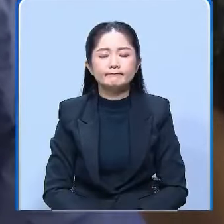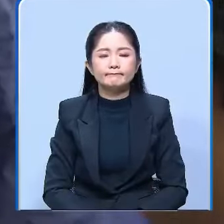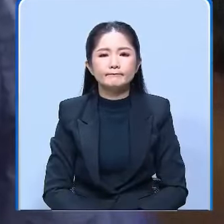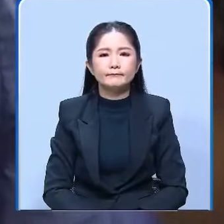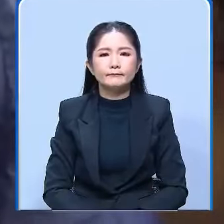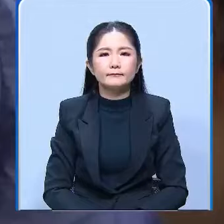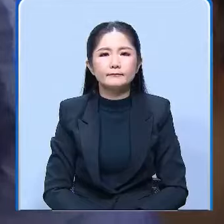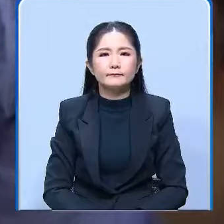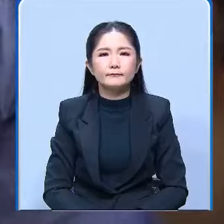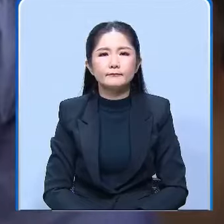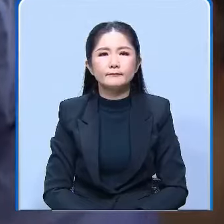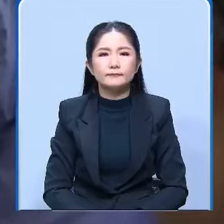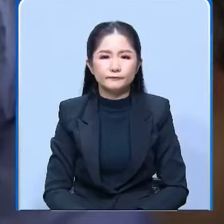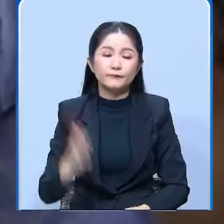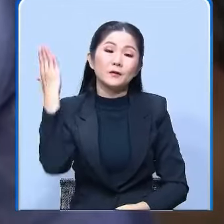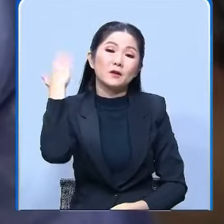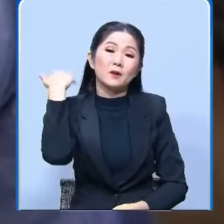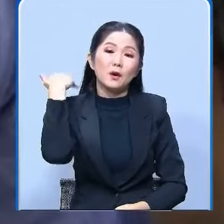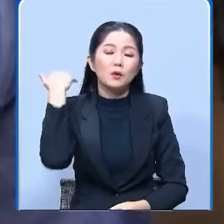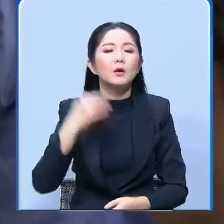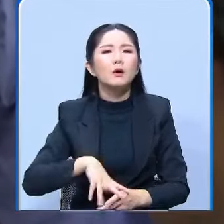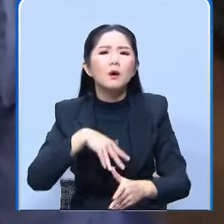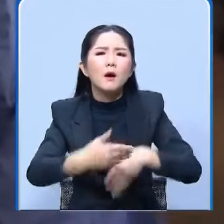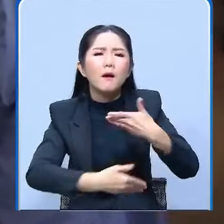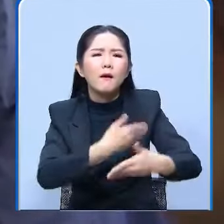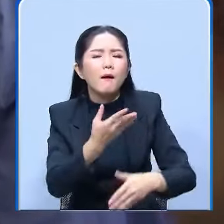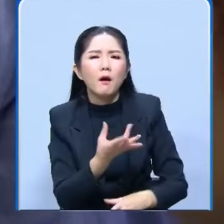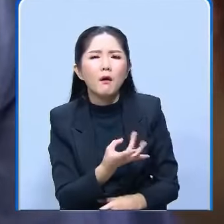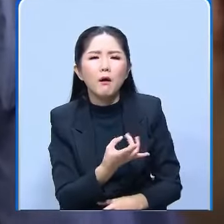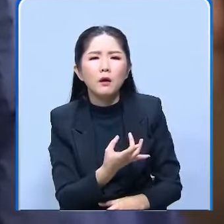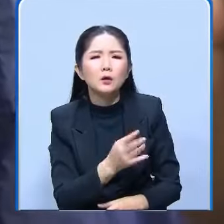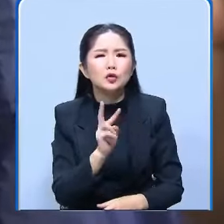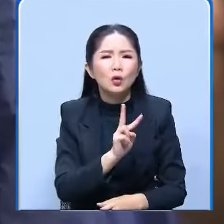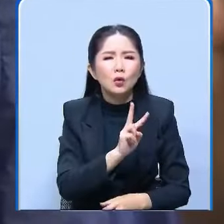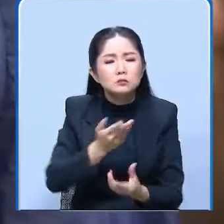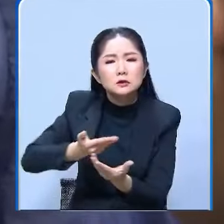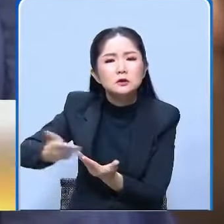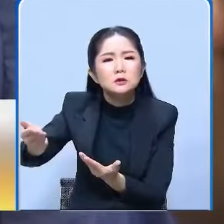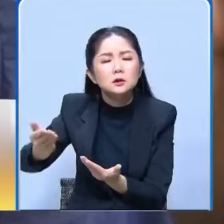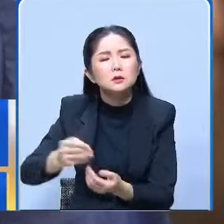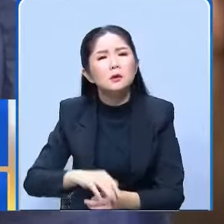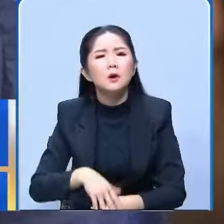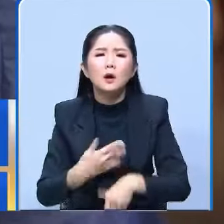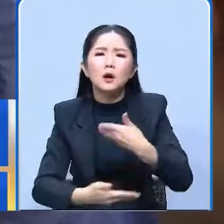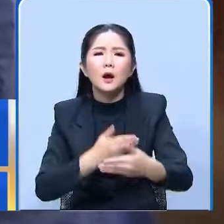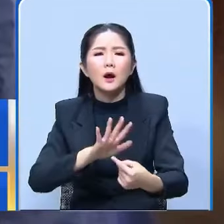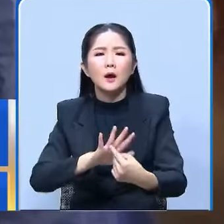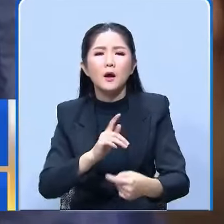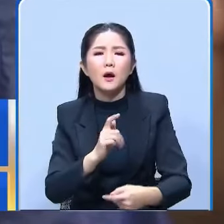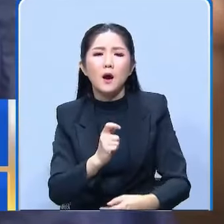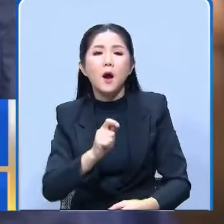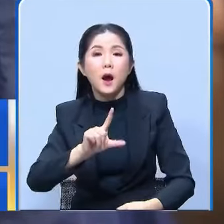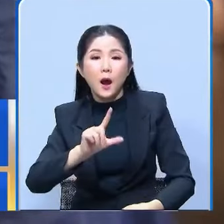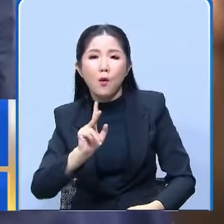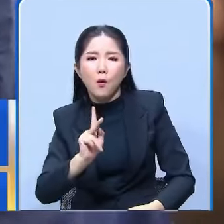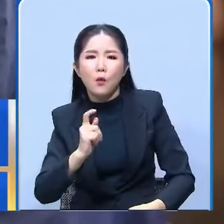วันนั้นน่ะคุณอีฟขายอะไรให้เขาไปนะครับ แอลกอฮอล์95 แอลกอฮอล์95